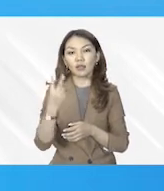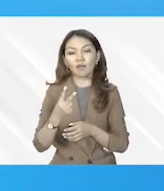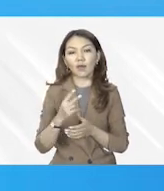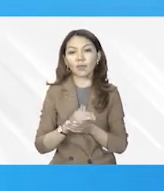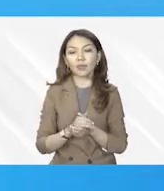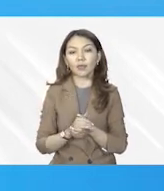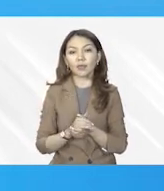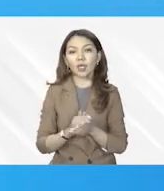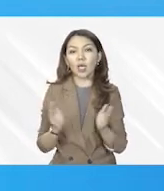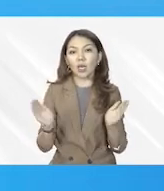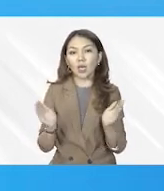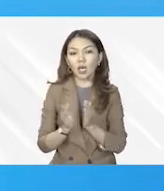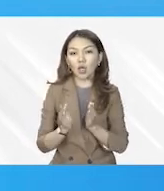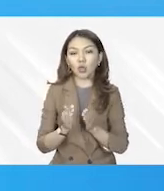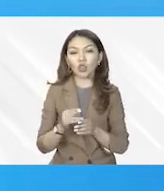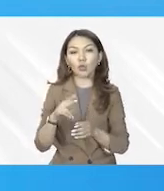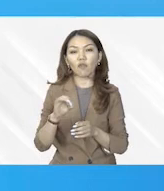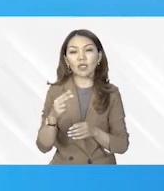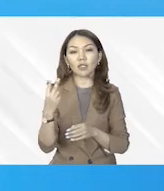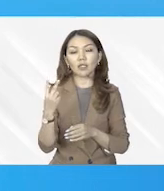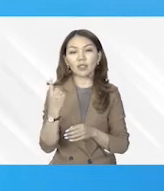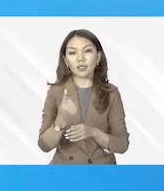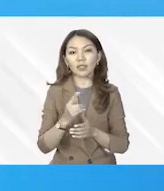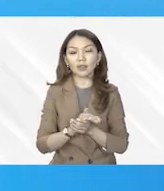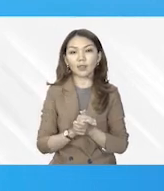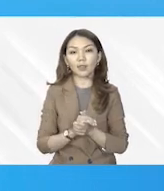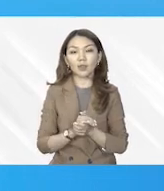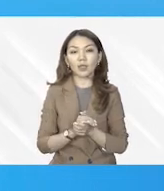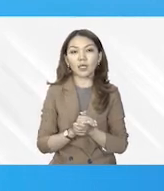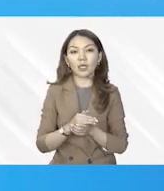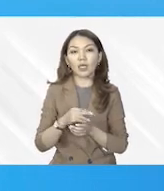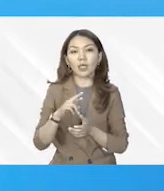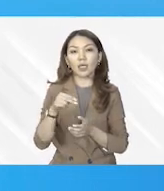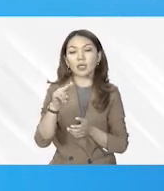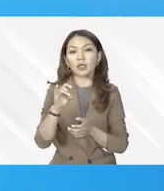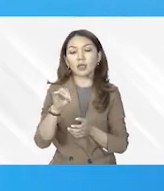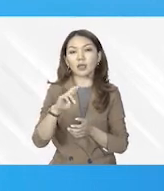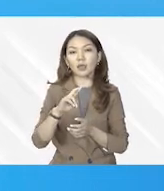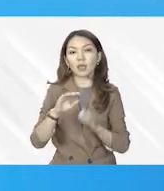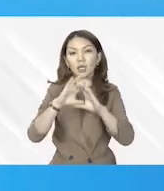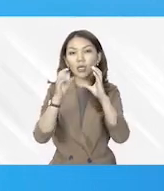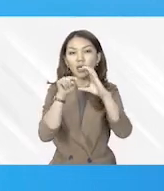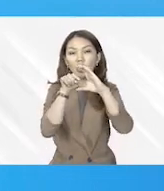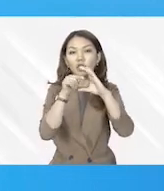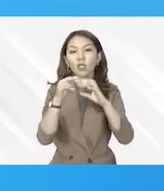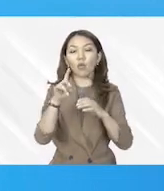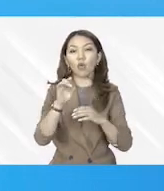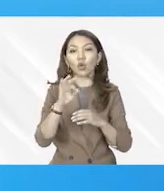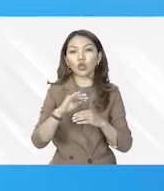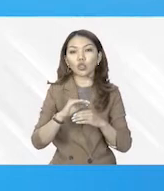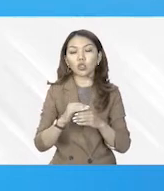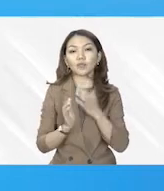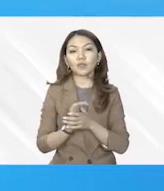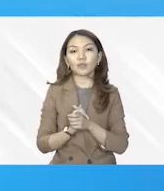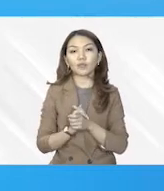значительно короче профазы 1. Ядерная оболочка вновь исчезает, образуется веретено